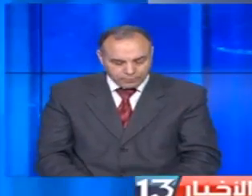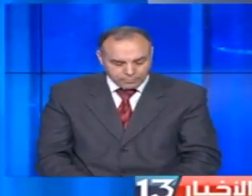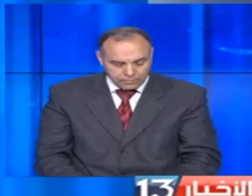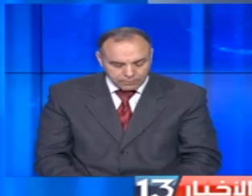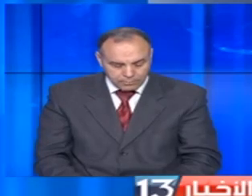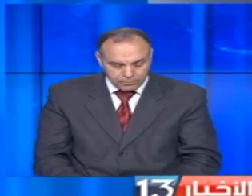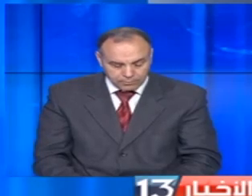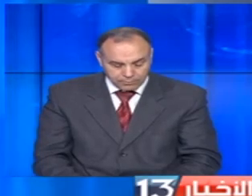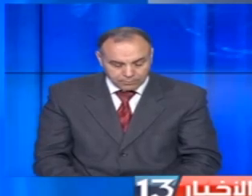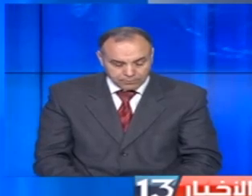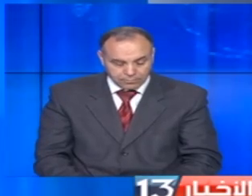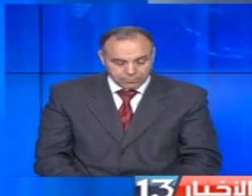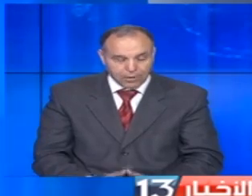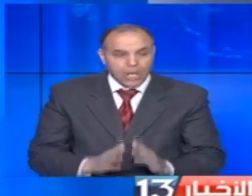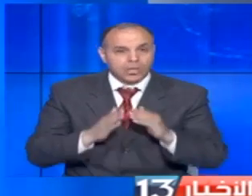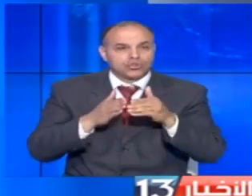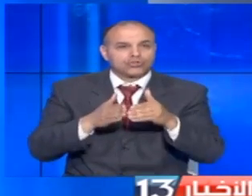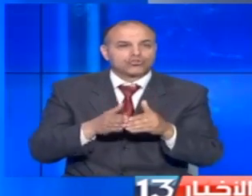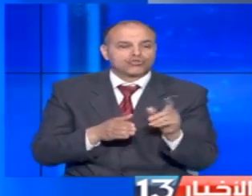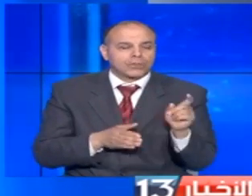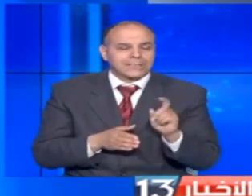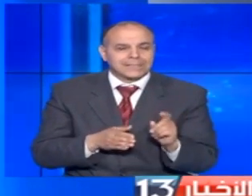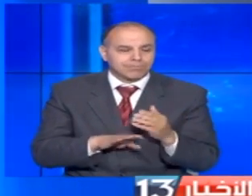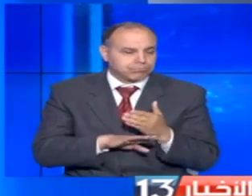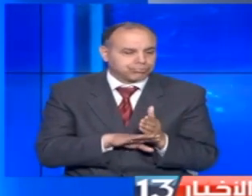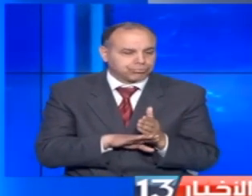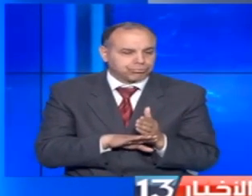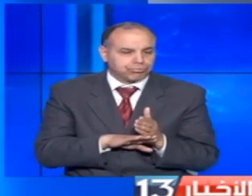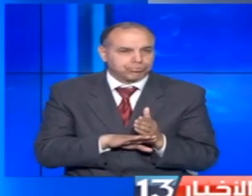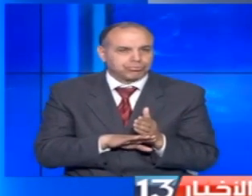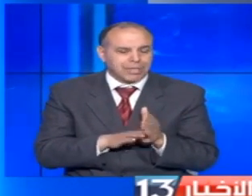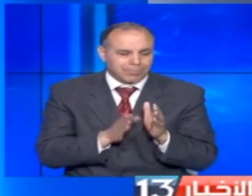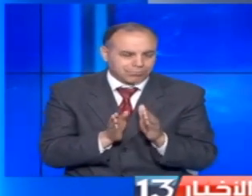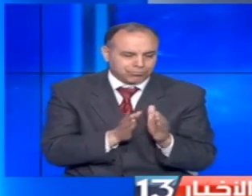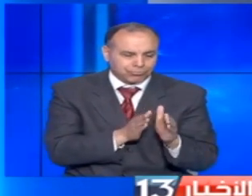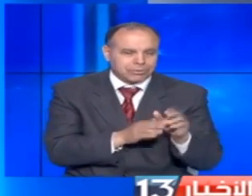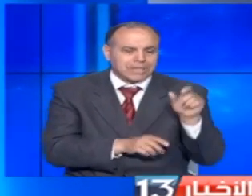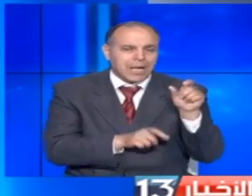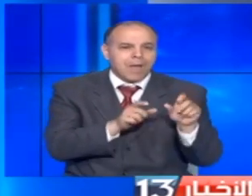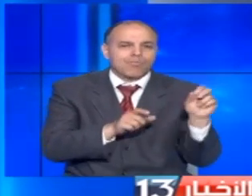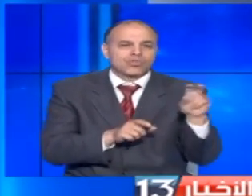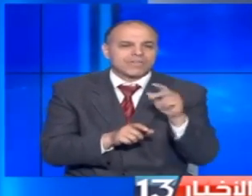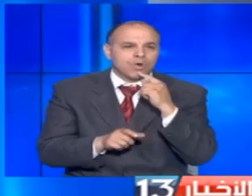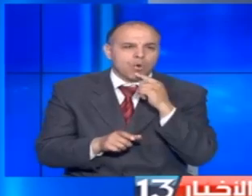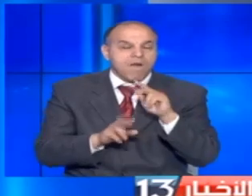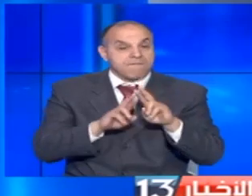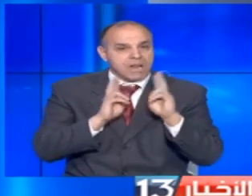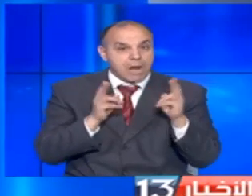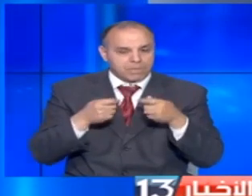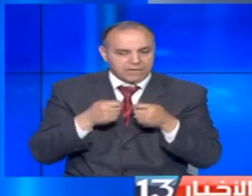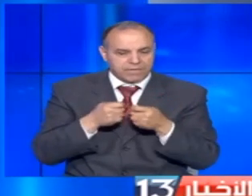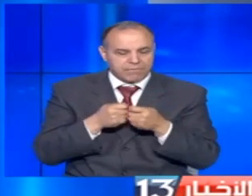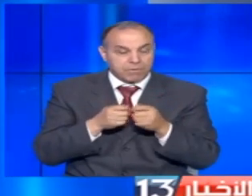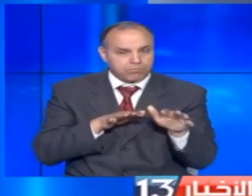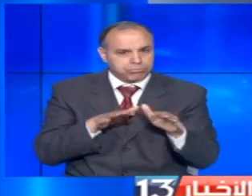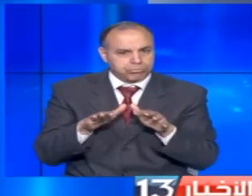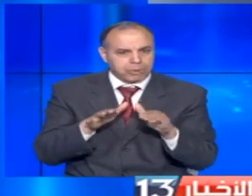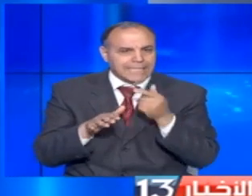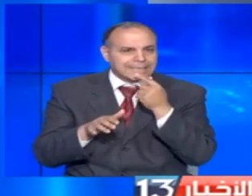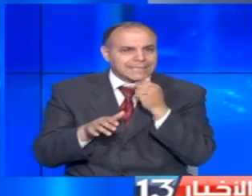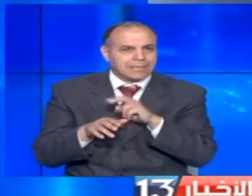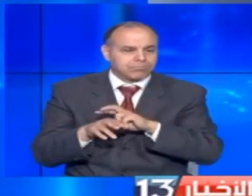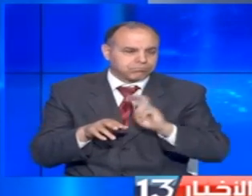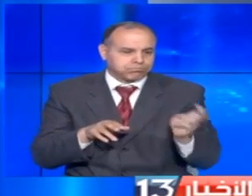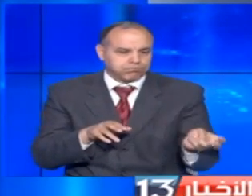شهرا بميناء جرجيس يتم انجاز مطرف ثان للمسافرين بمقاييس دوليه في مسعا لتسهيل